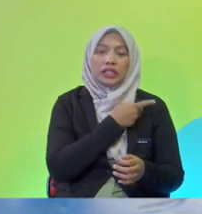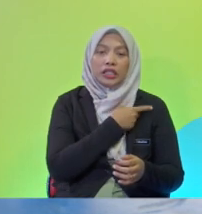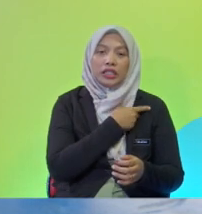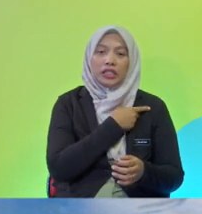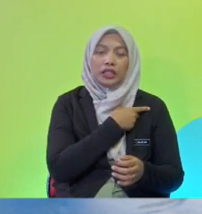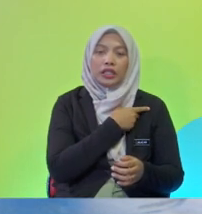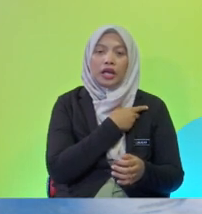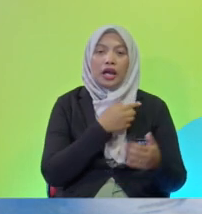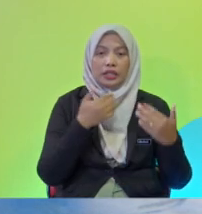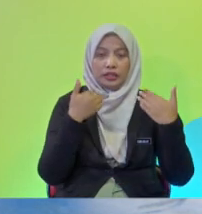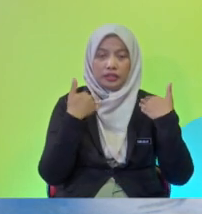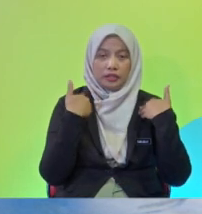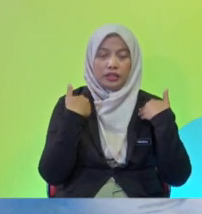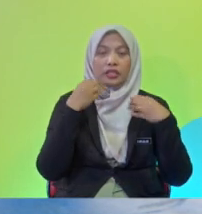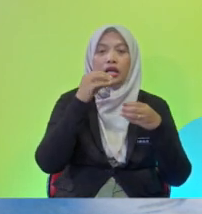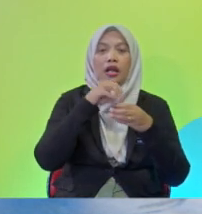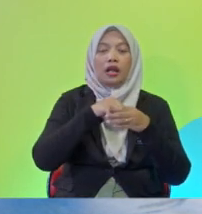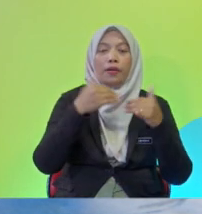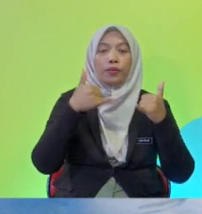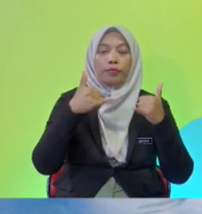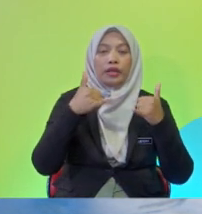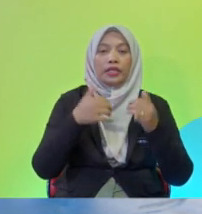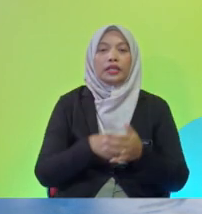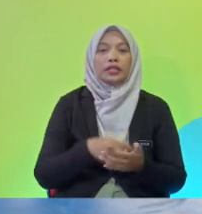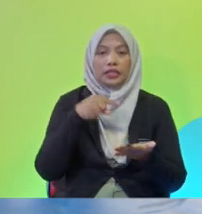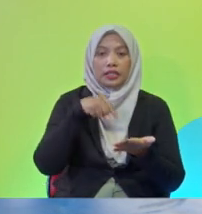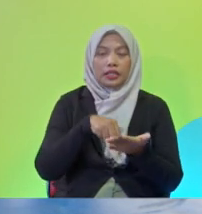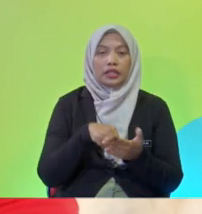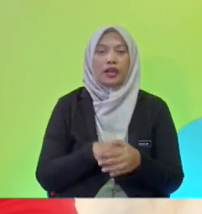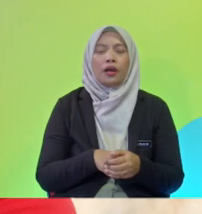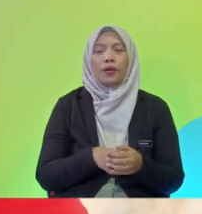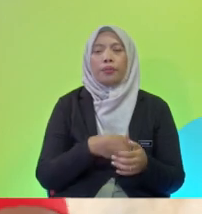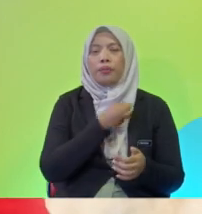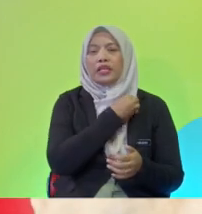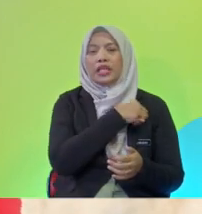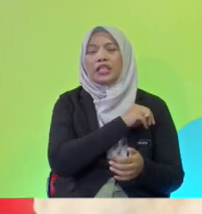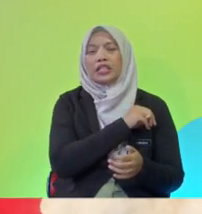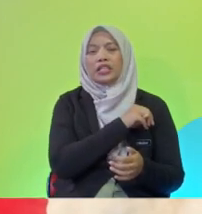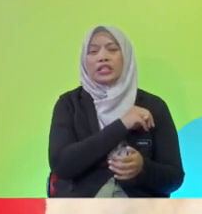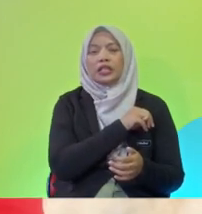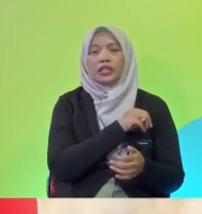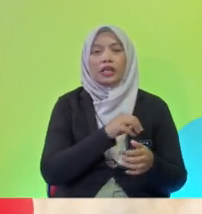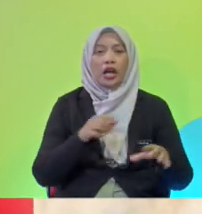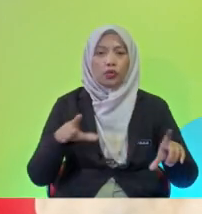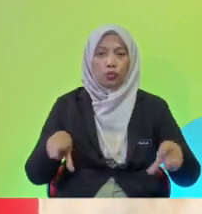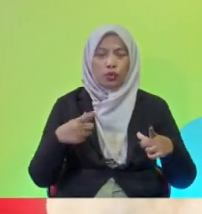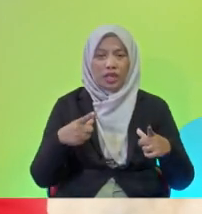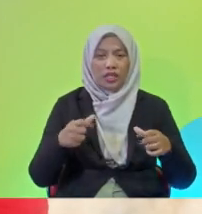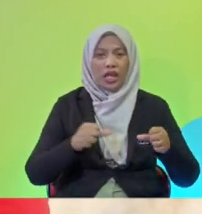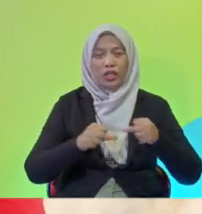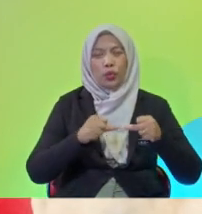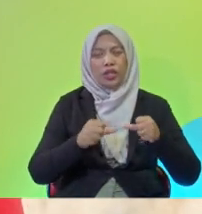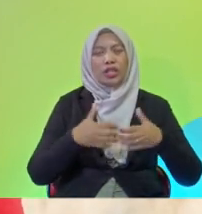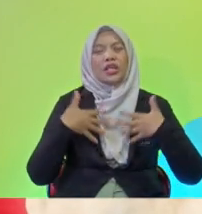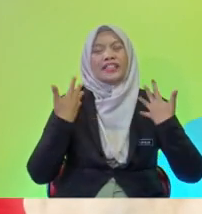kata aplikasikan di dalam permainan dodgeball. Jadi kita nampak mereka ni melakukan aktiviti yang sangat menyeronokkan. Ha. That's why